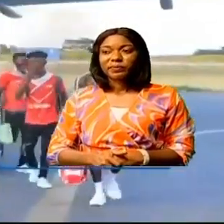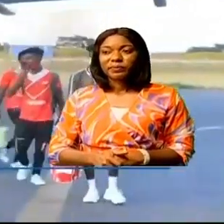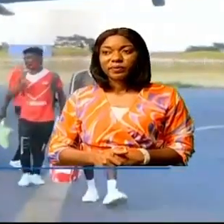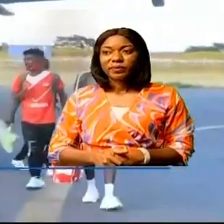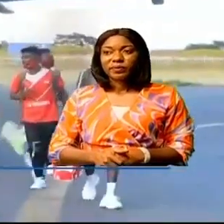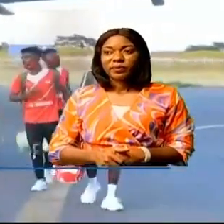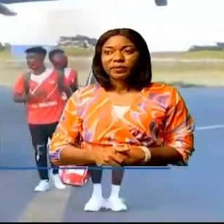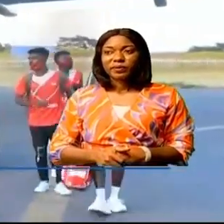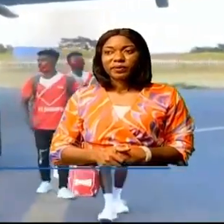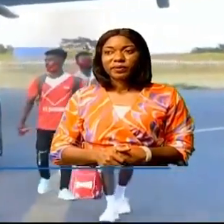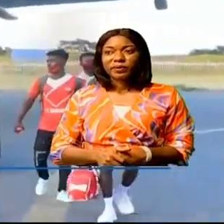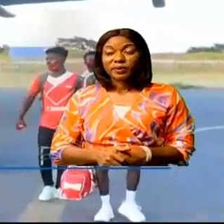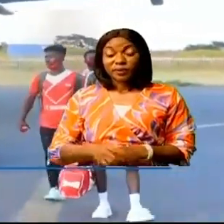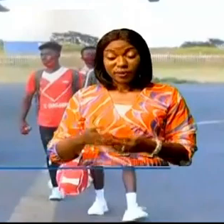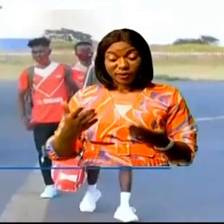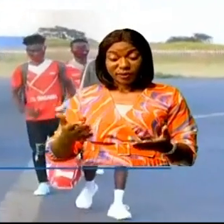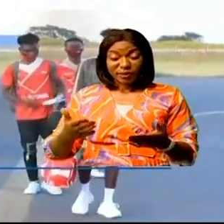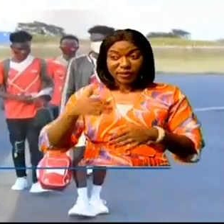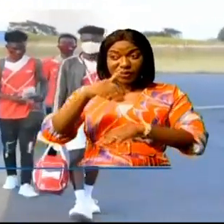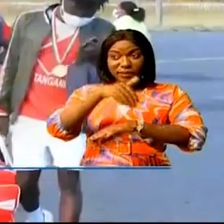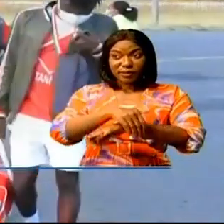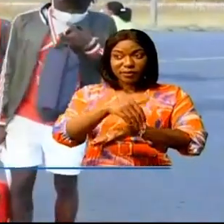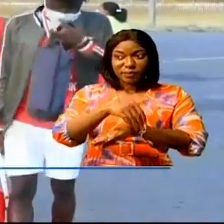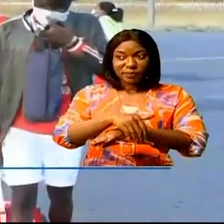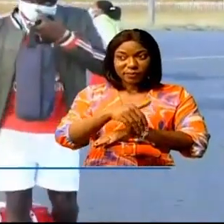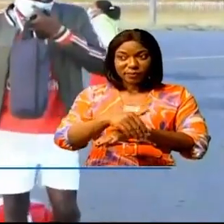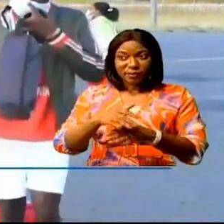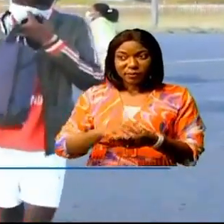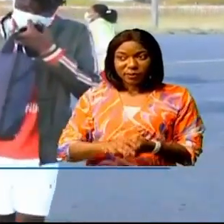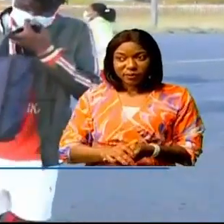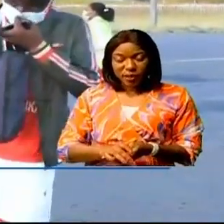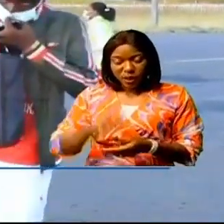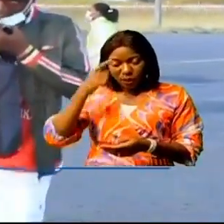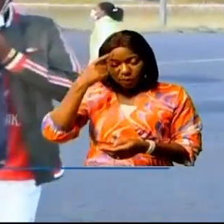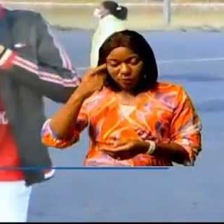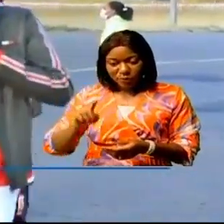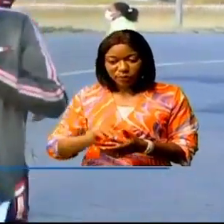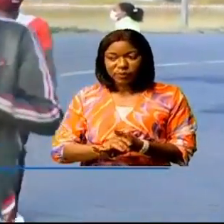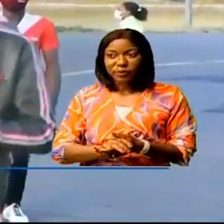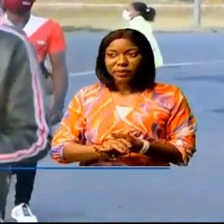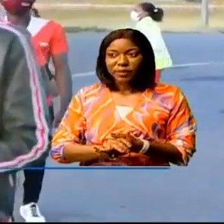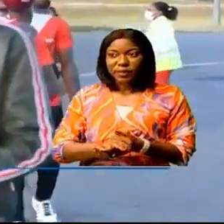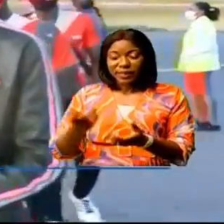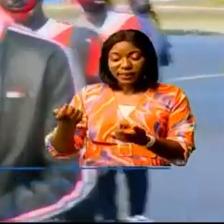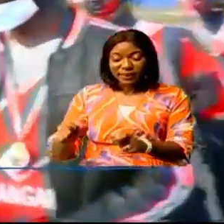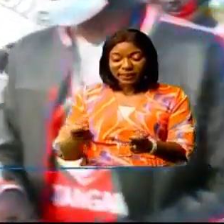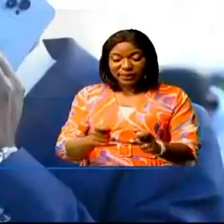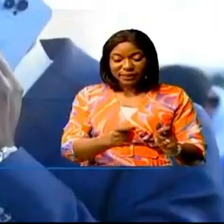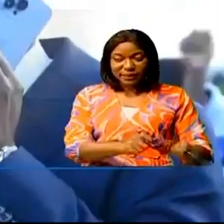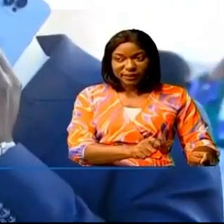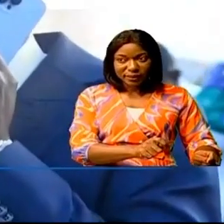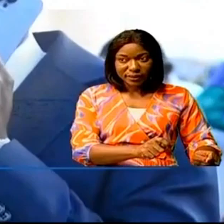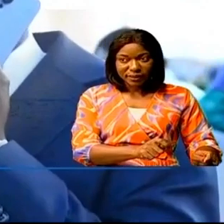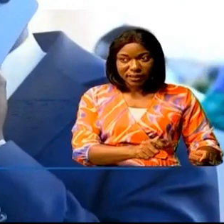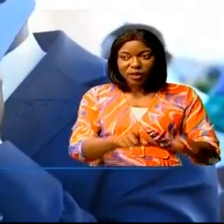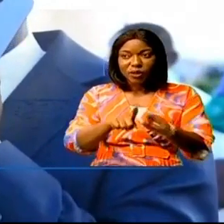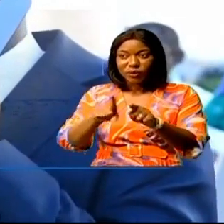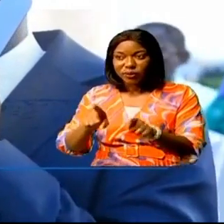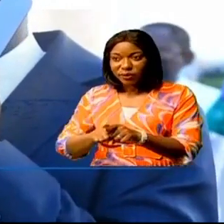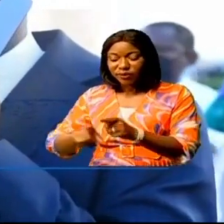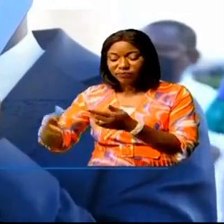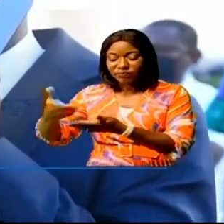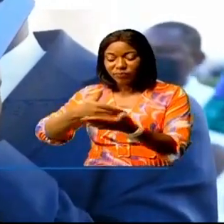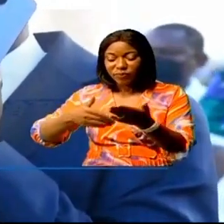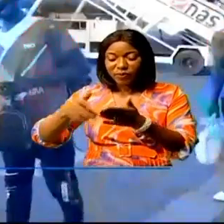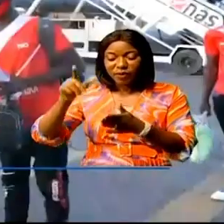C'est en toute fin de soirée de ce mercredi 25 mai 2022 que le football club Tanganyika, équipe chère à Christian Kitungwa Muteba, est arrivé dans la